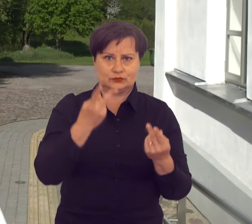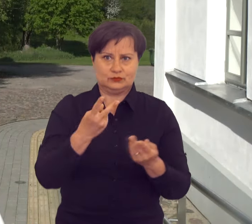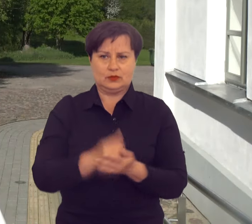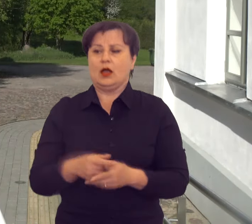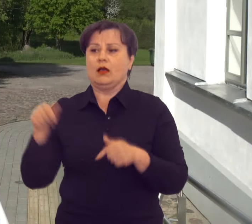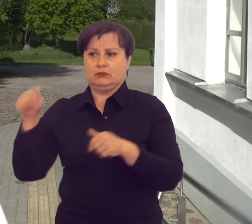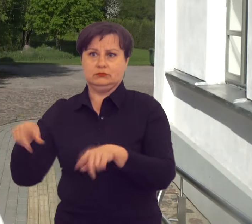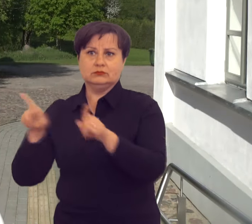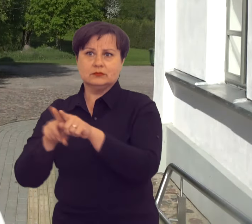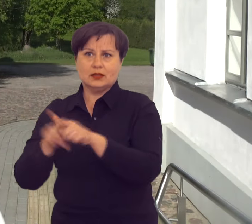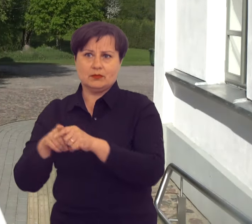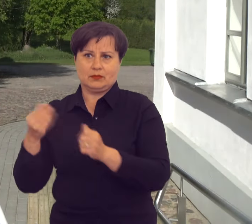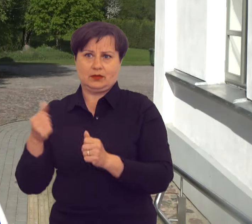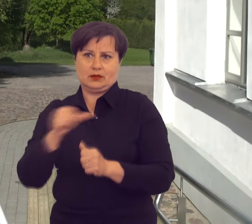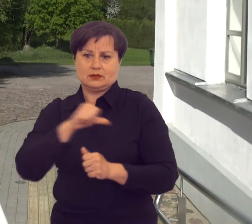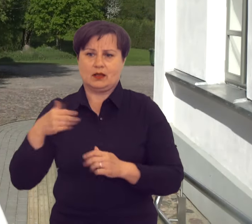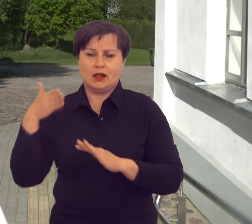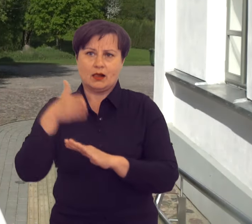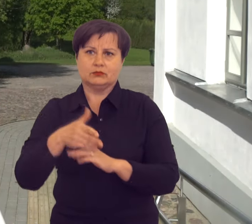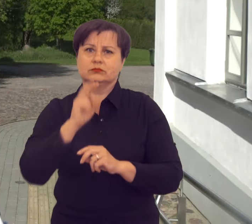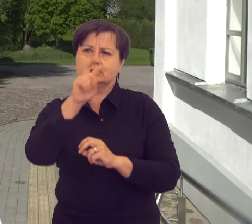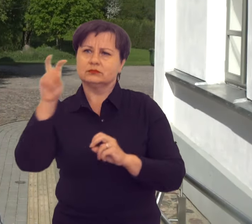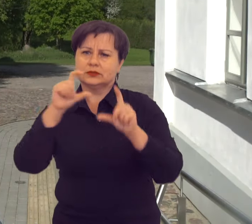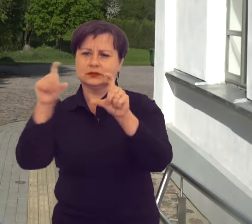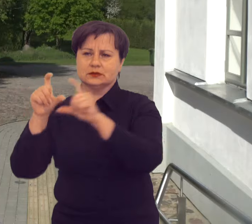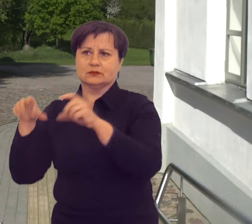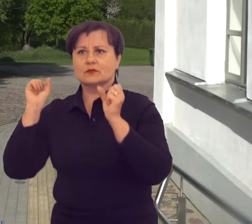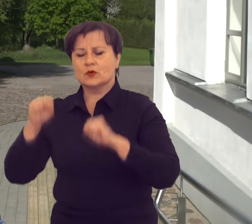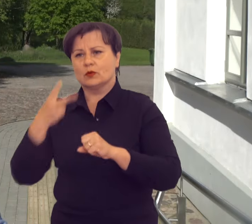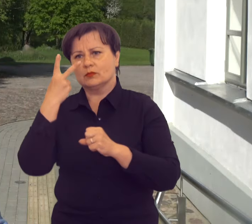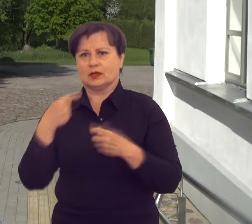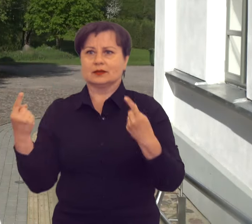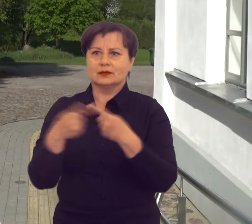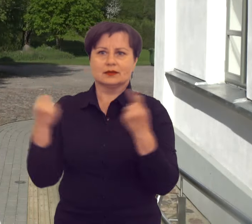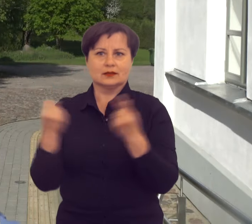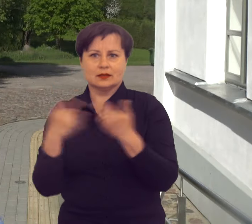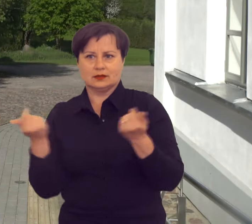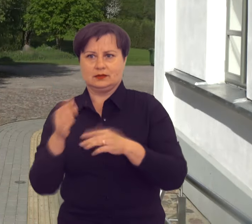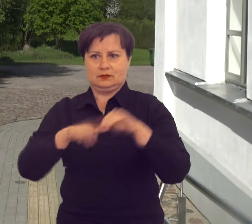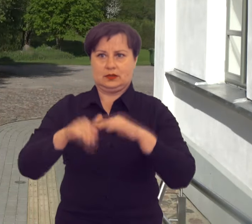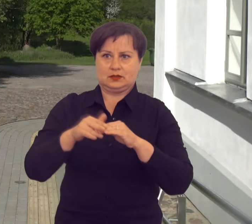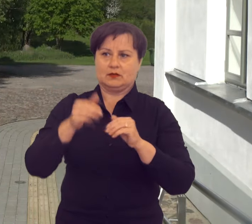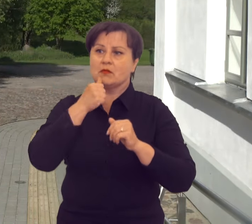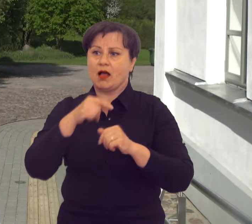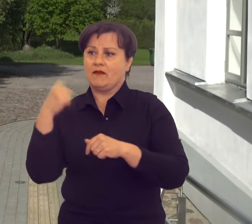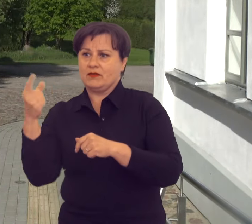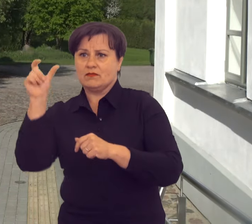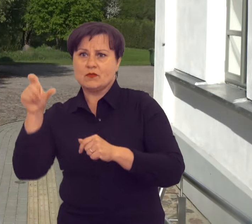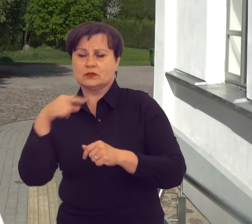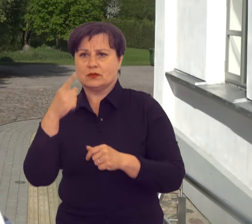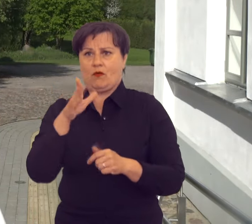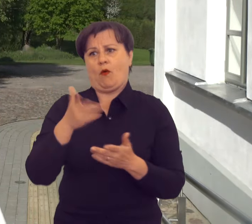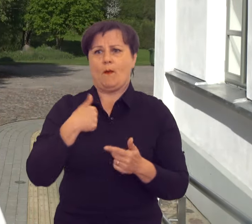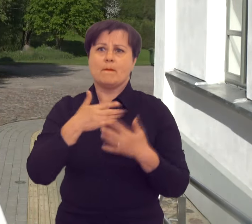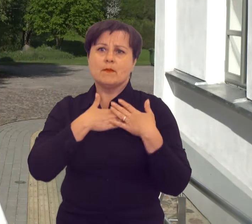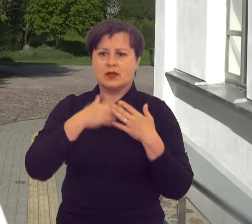tą vaidmenį matavimuose. Jie gali pasimatuoti ir specialybę, ir kas patinka, kas nepatinka. Sako, o vaikus pasirodo labai fainai myliu.